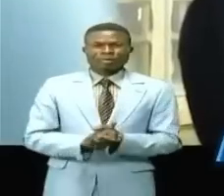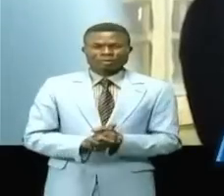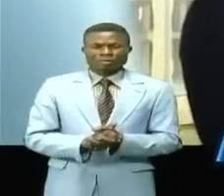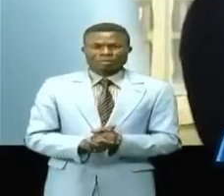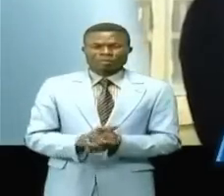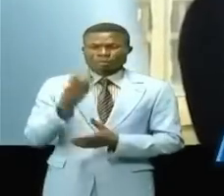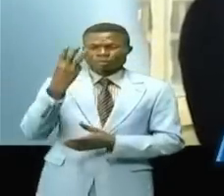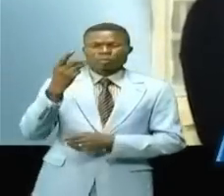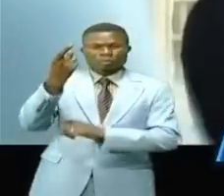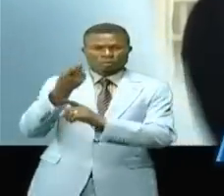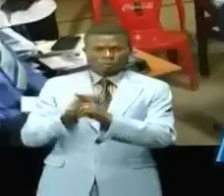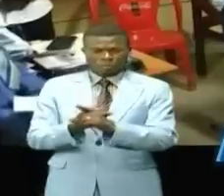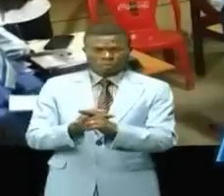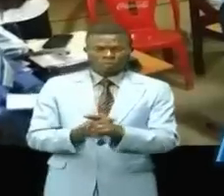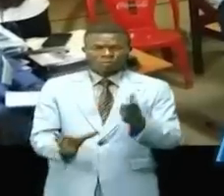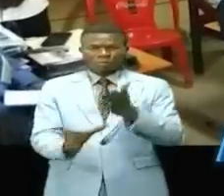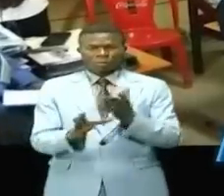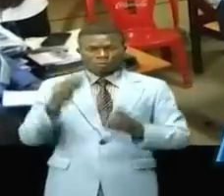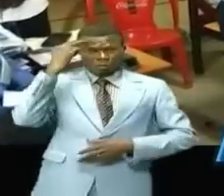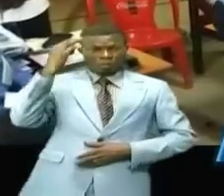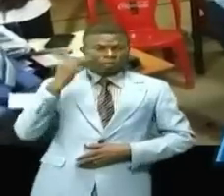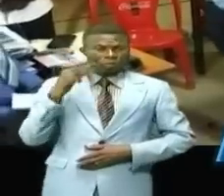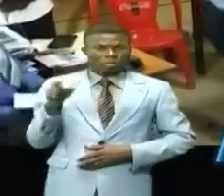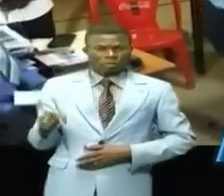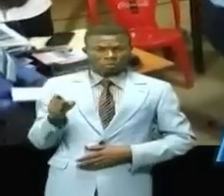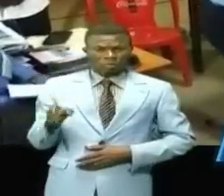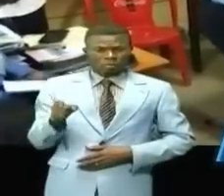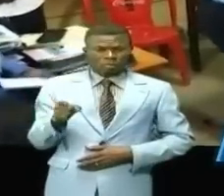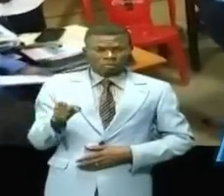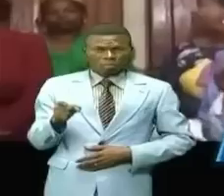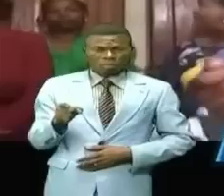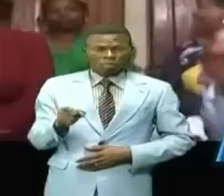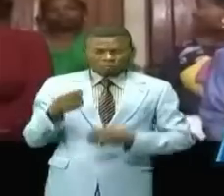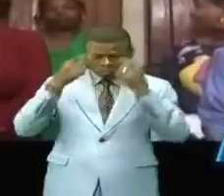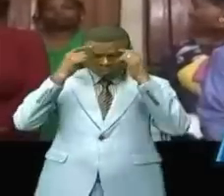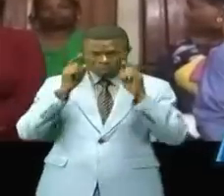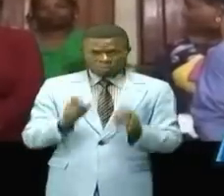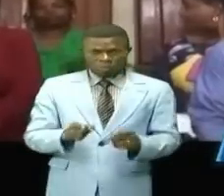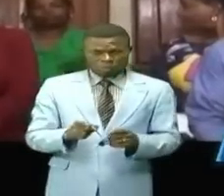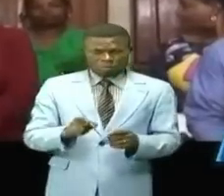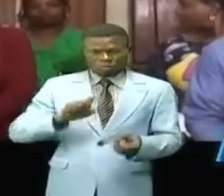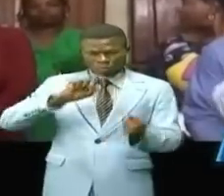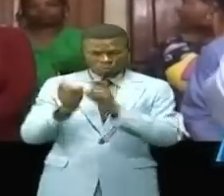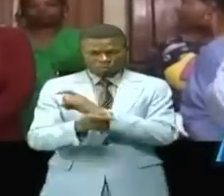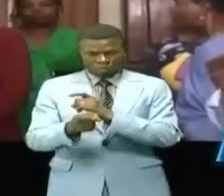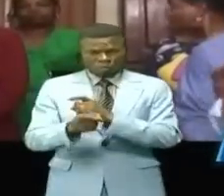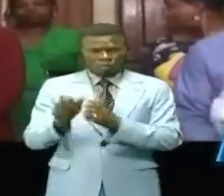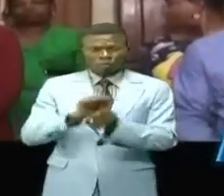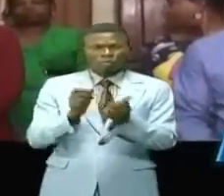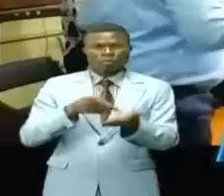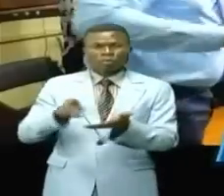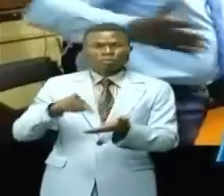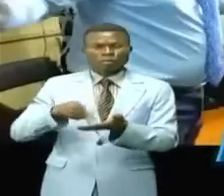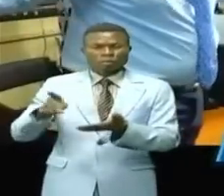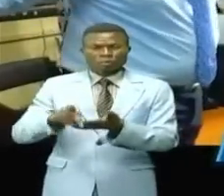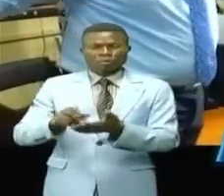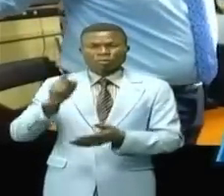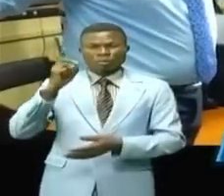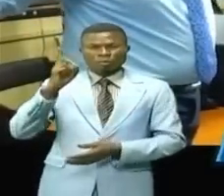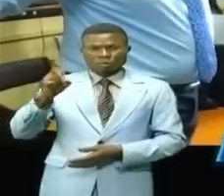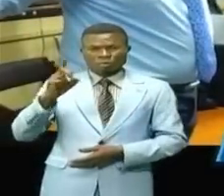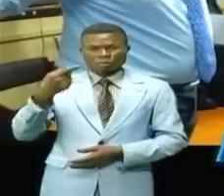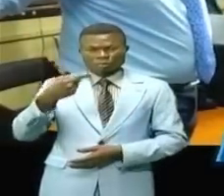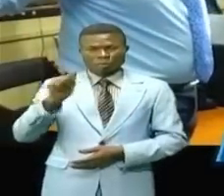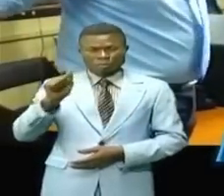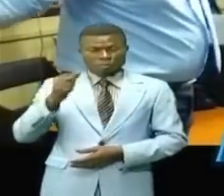Depuis 3 mois, le VPM Jean-Pierre Liaou avait pris la résolution de régulariser la situation des agents de la DGRAD. Et lors de